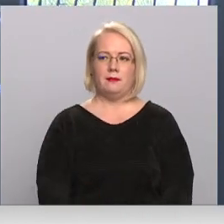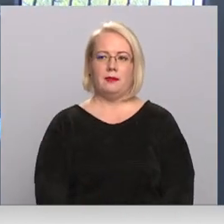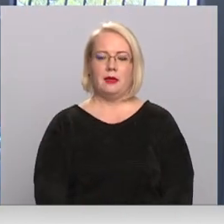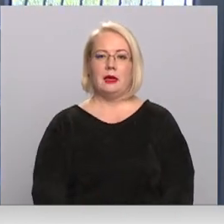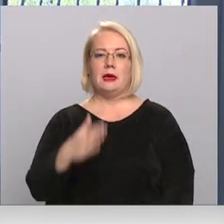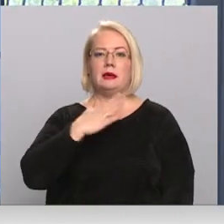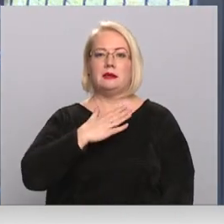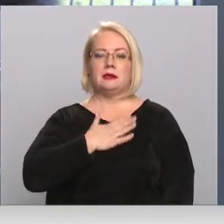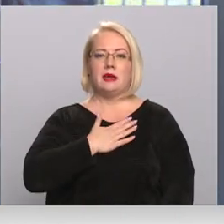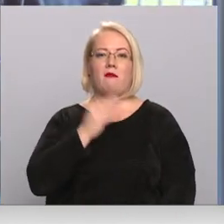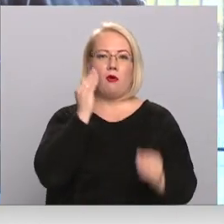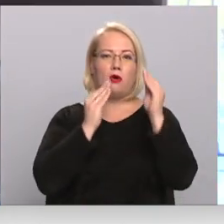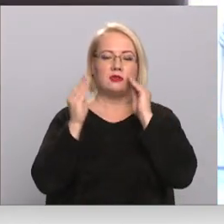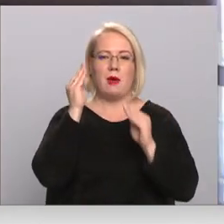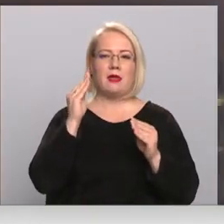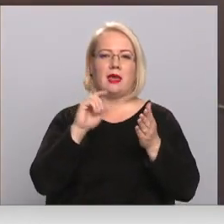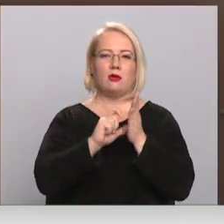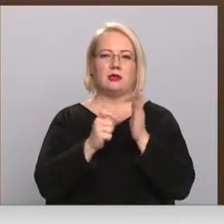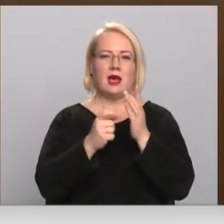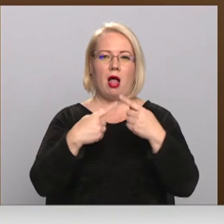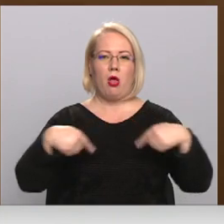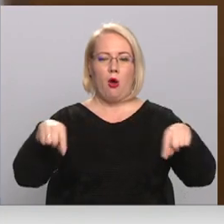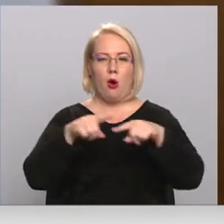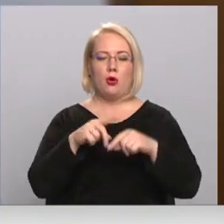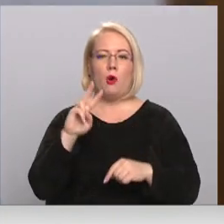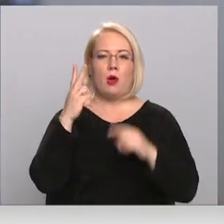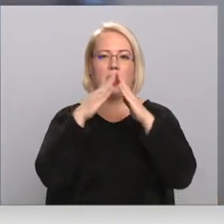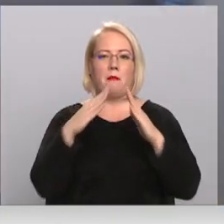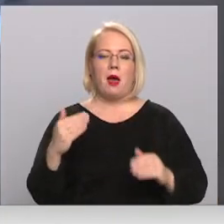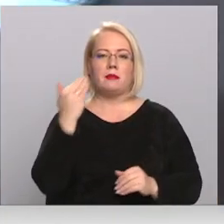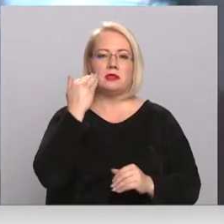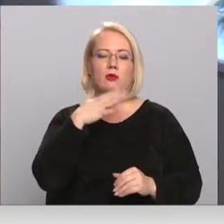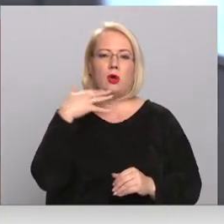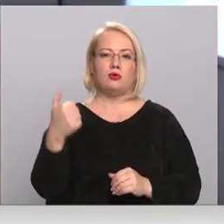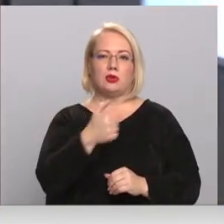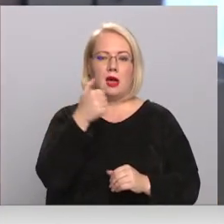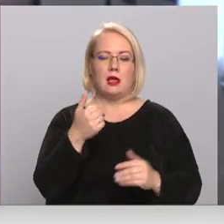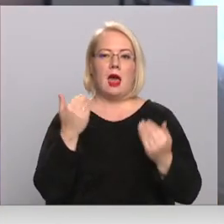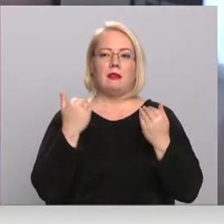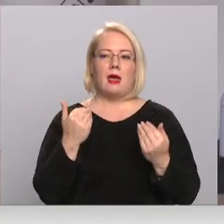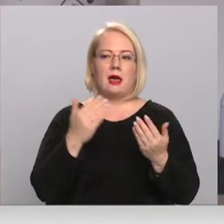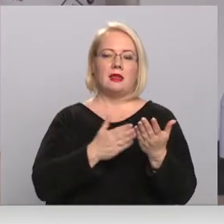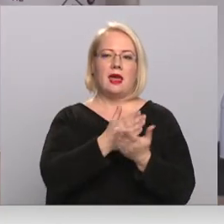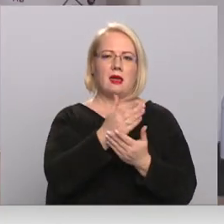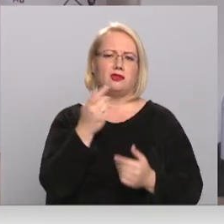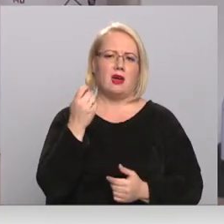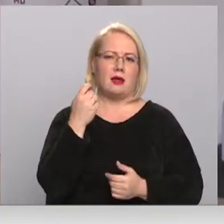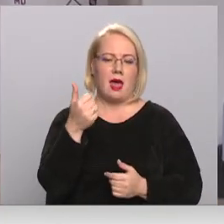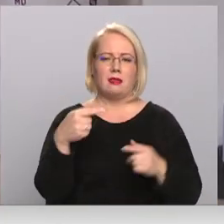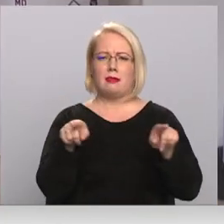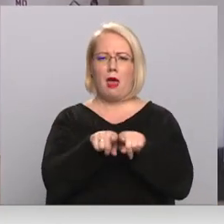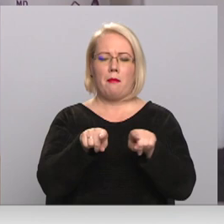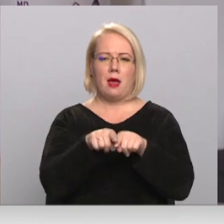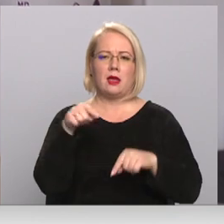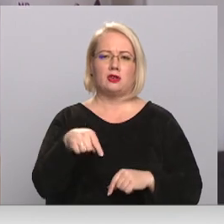Savu salonu kosmētiķi Inga par savām otrajām mājām sauc jau vairākus gadus. Vien tagad tajā iegriezties sanāk pavisam reti. Gluži tāpat kā